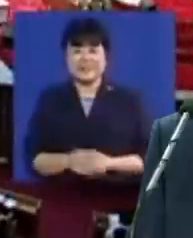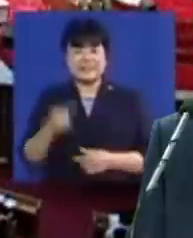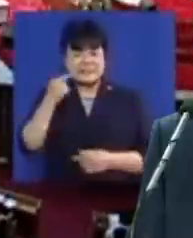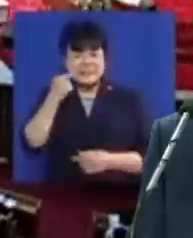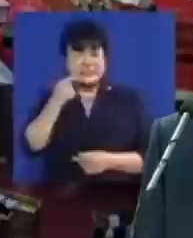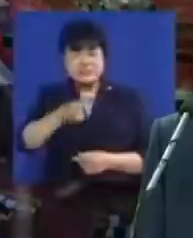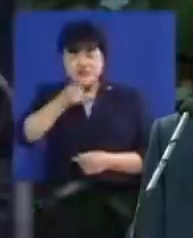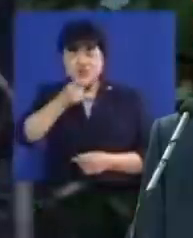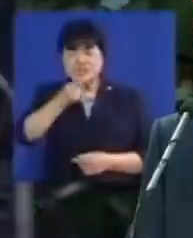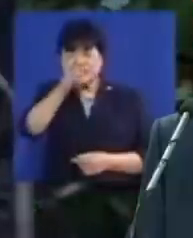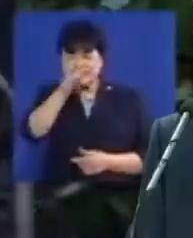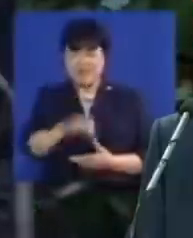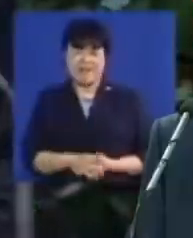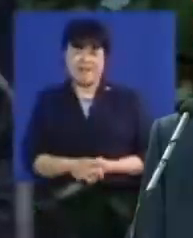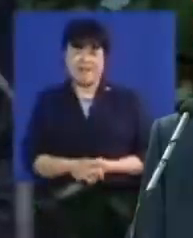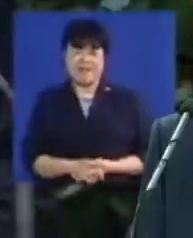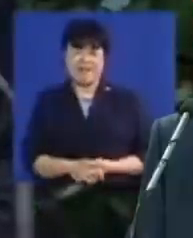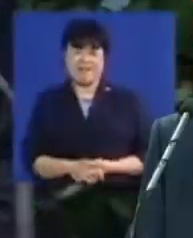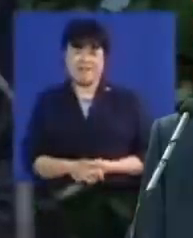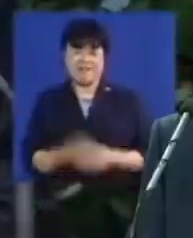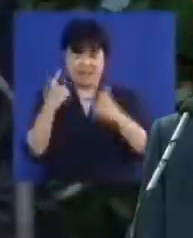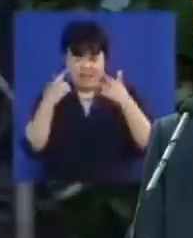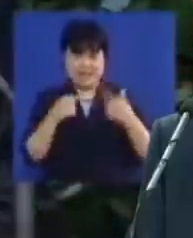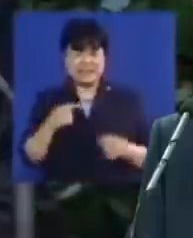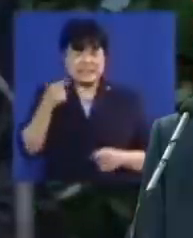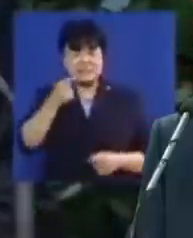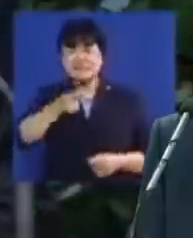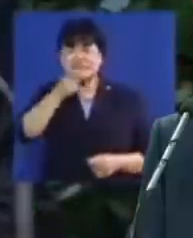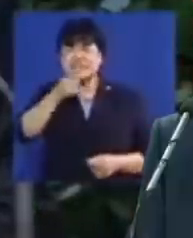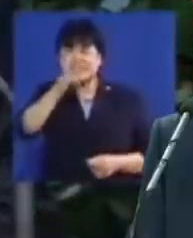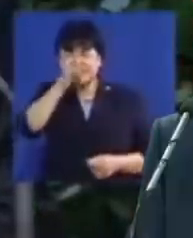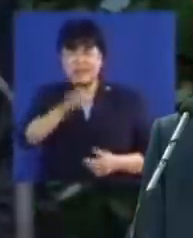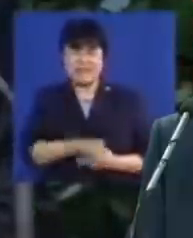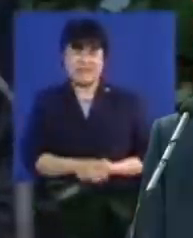썬 염물이 항상 있어요. 썬 염물이